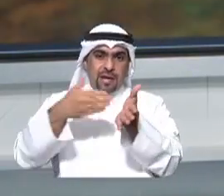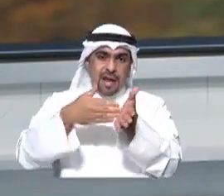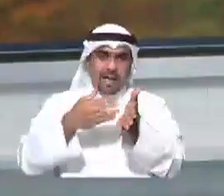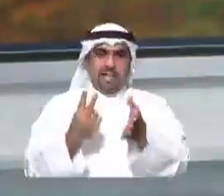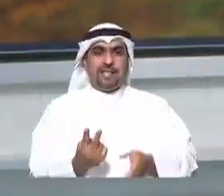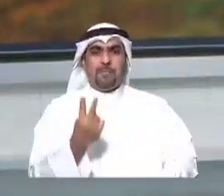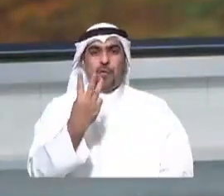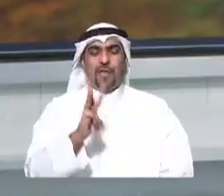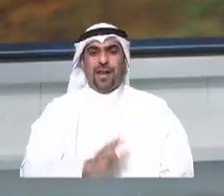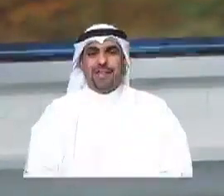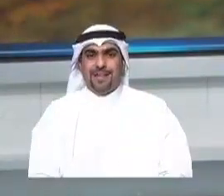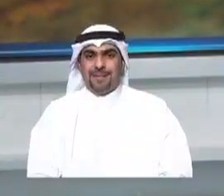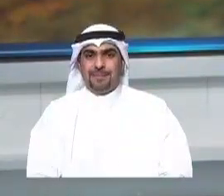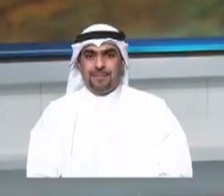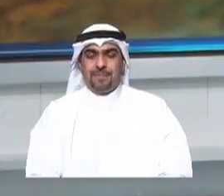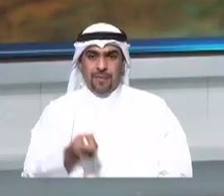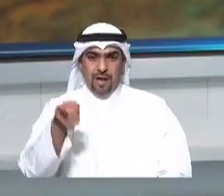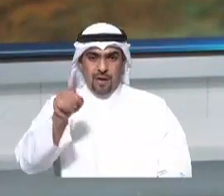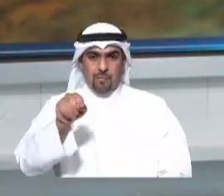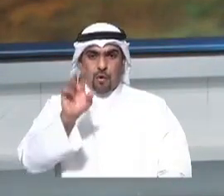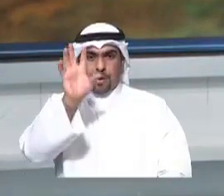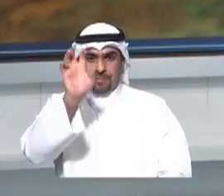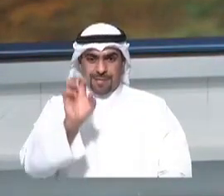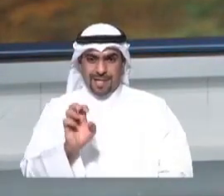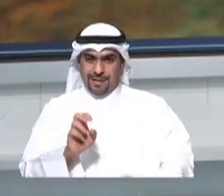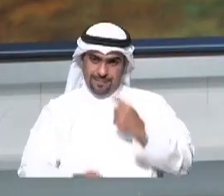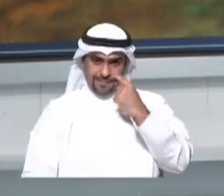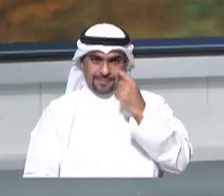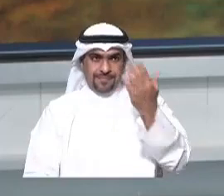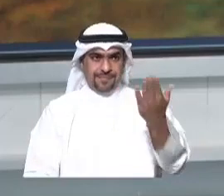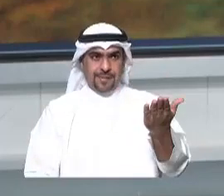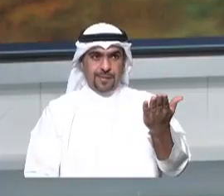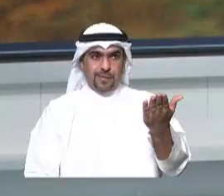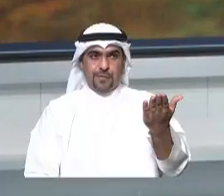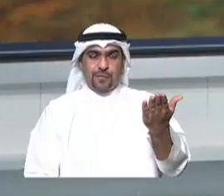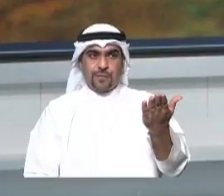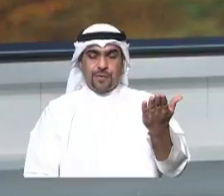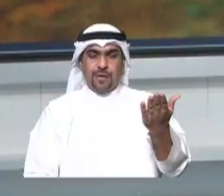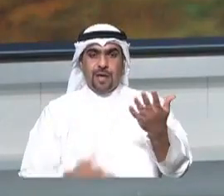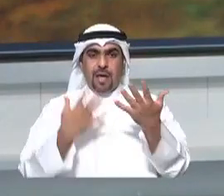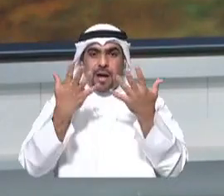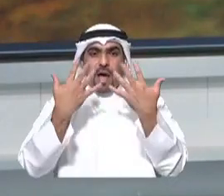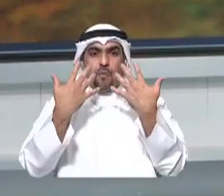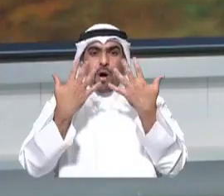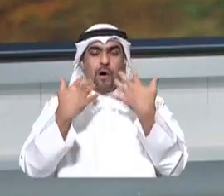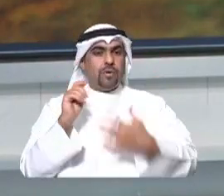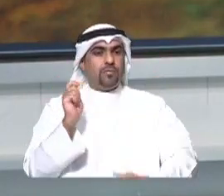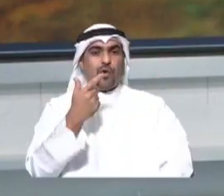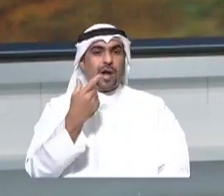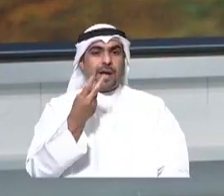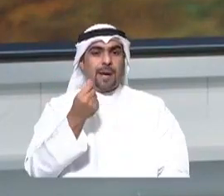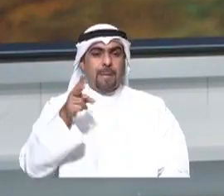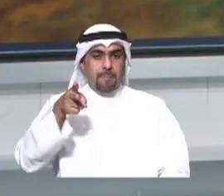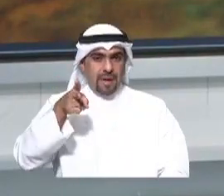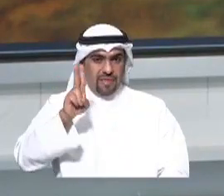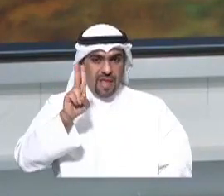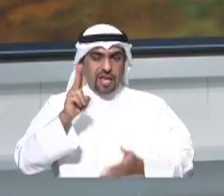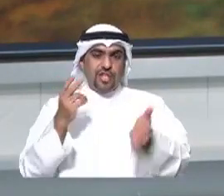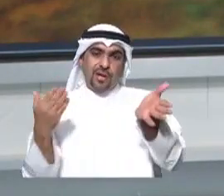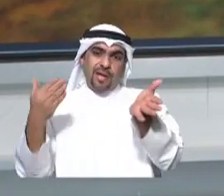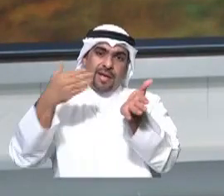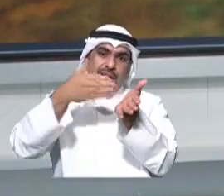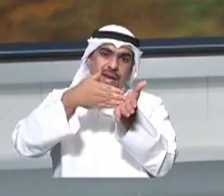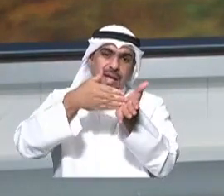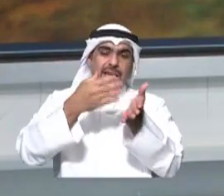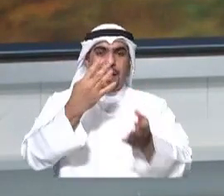37 درجة مئوية. في مساء الغد أجواءنا حارة وأيضا استمرار الرياح الشمالية الغربية متوقع نشاط على فترات تتراوح سرعتها ما